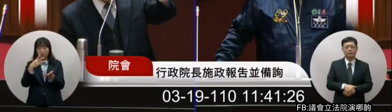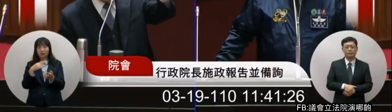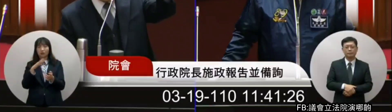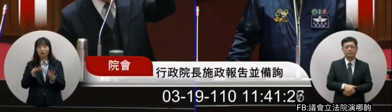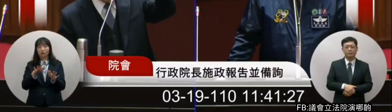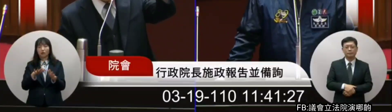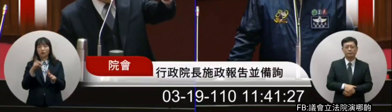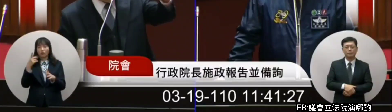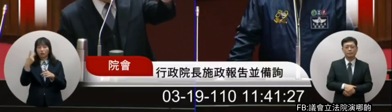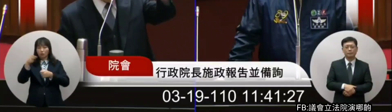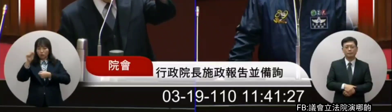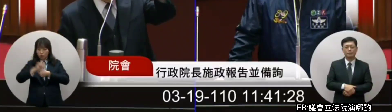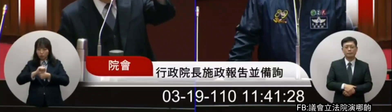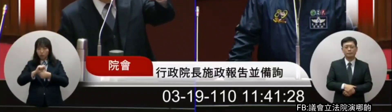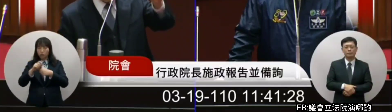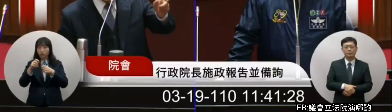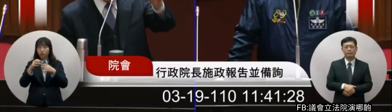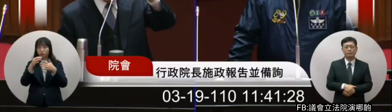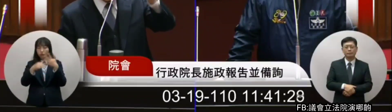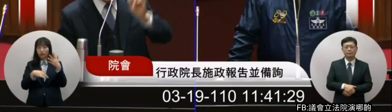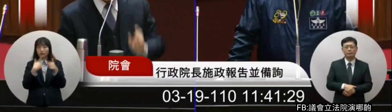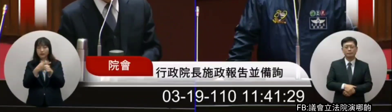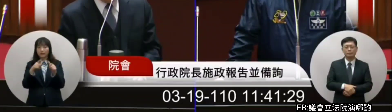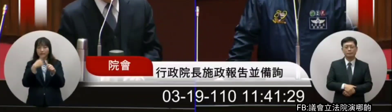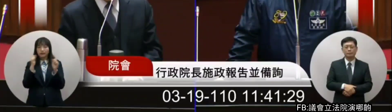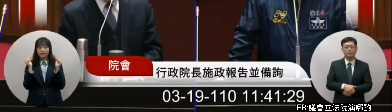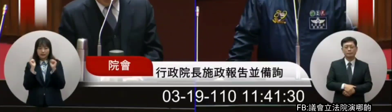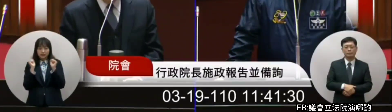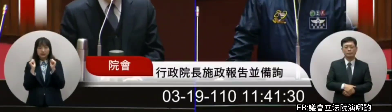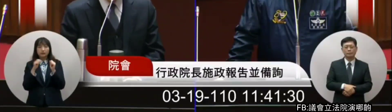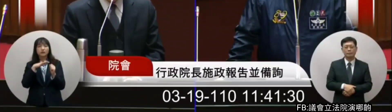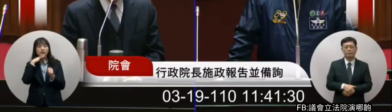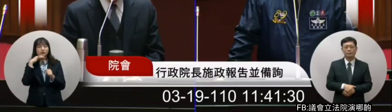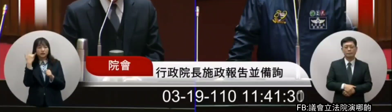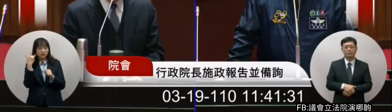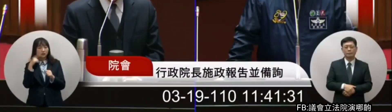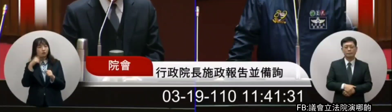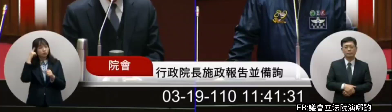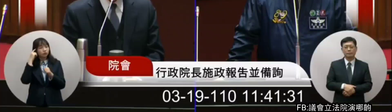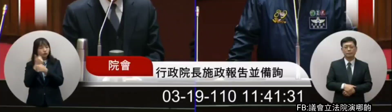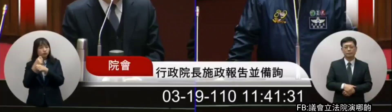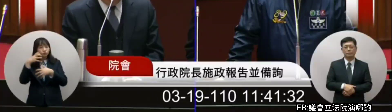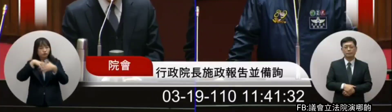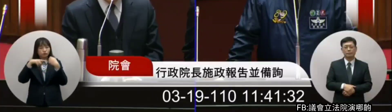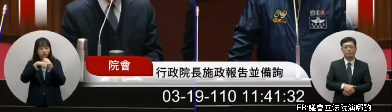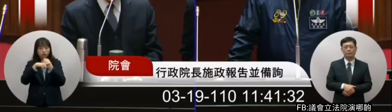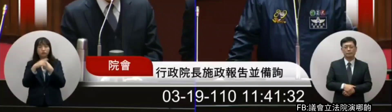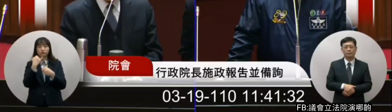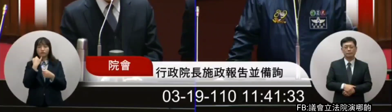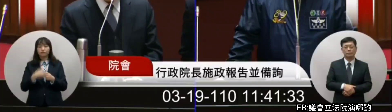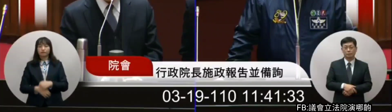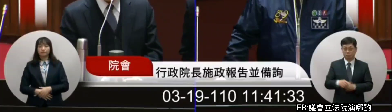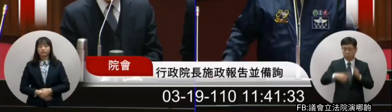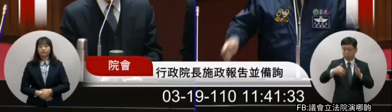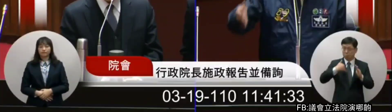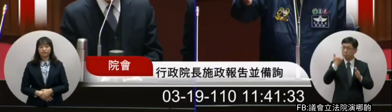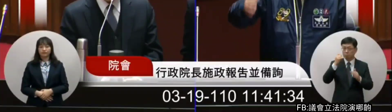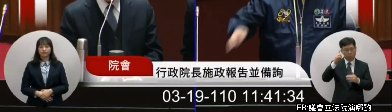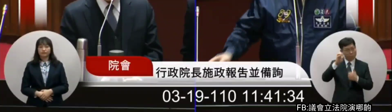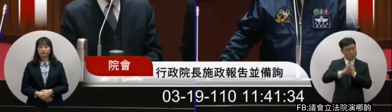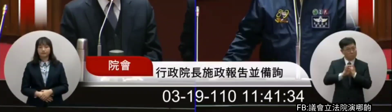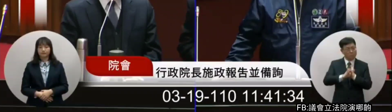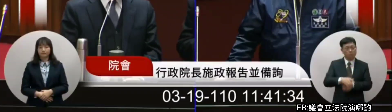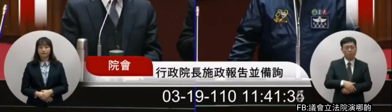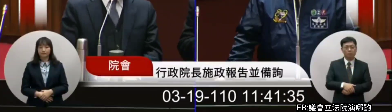委员现在再多加一点冷静期等条件，也是一个可以思考的方向。 所以院长觉得可以思考，部